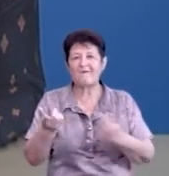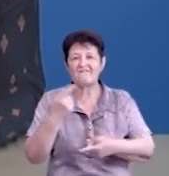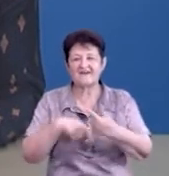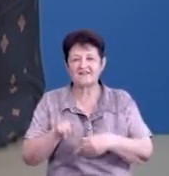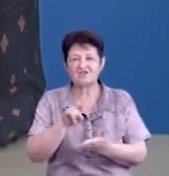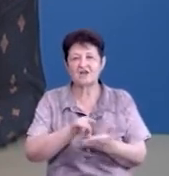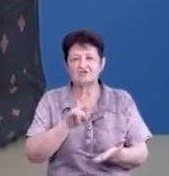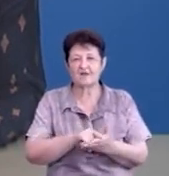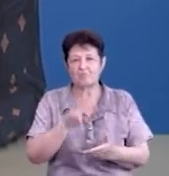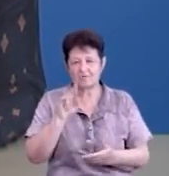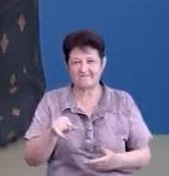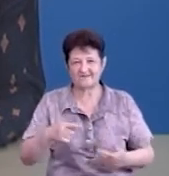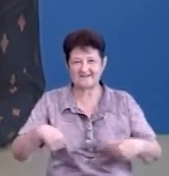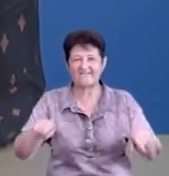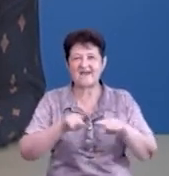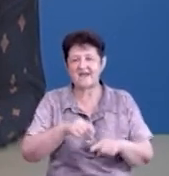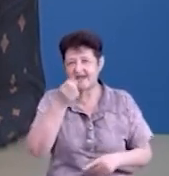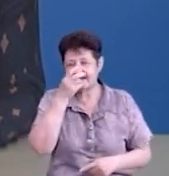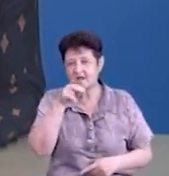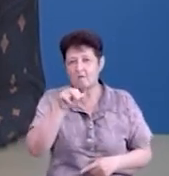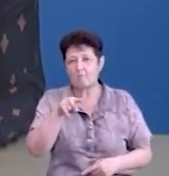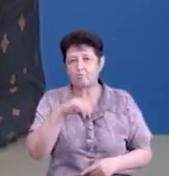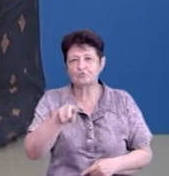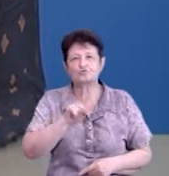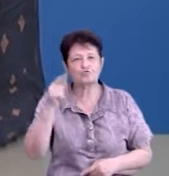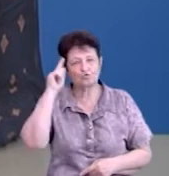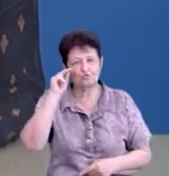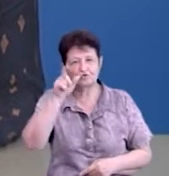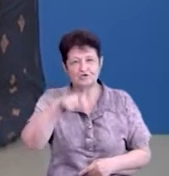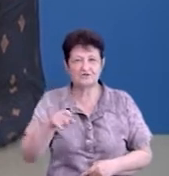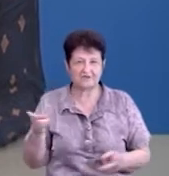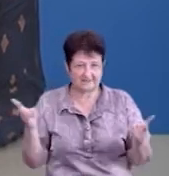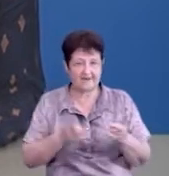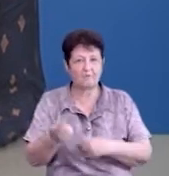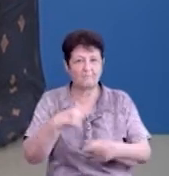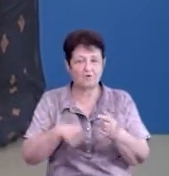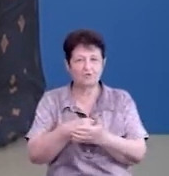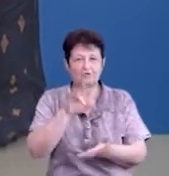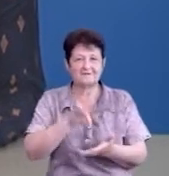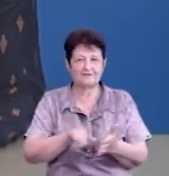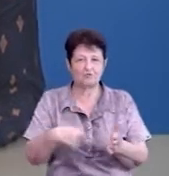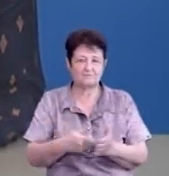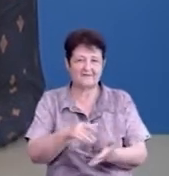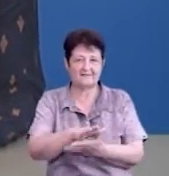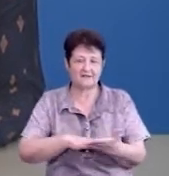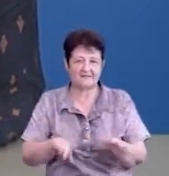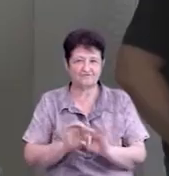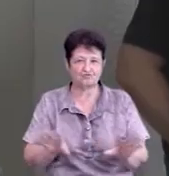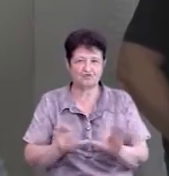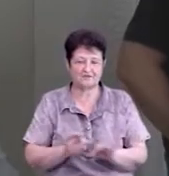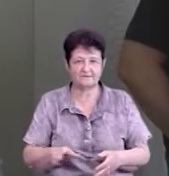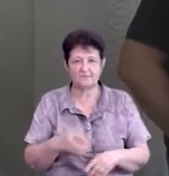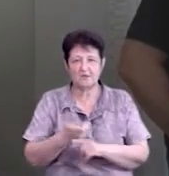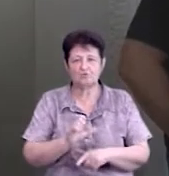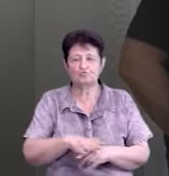фонтан у сквері Попудренка. Що думають з цього приводу чернігівці та чи доречно повернути їх до центру міста – далі у сюжеті.